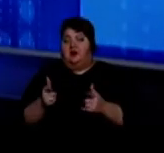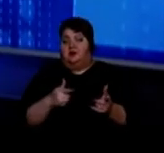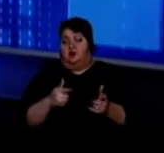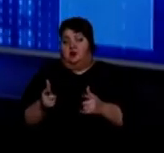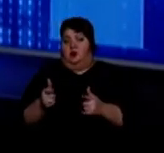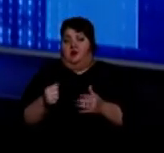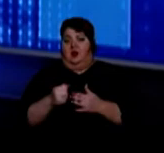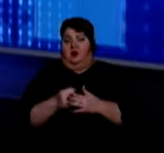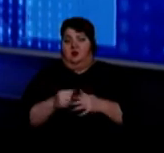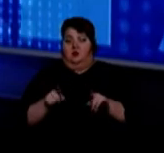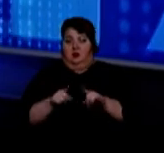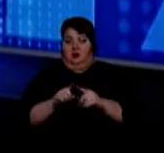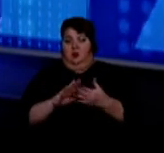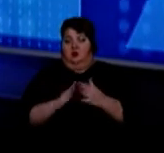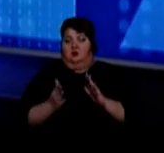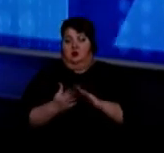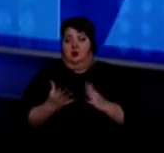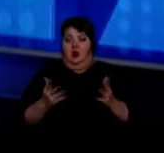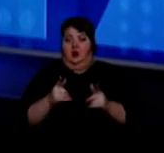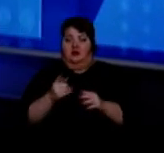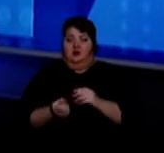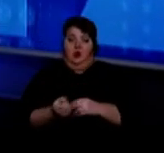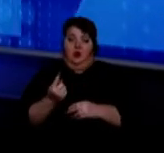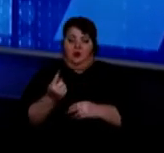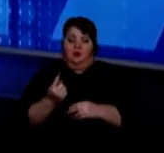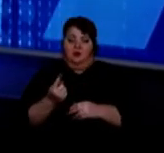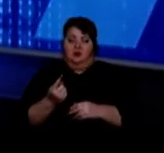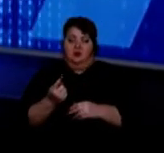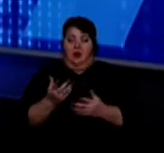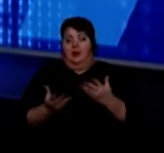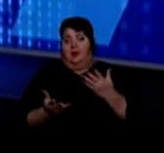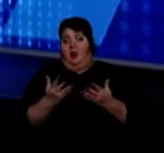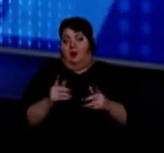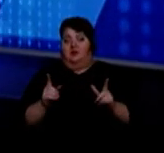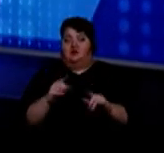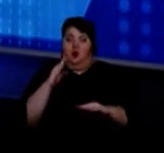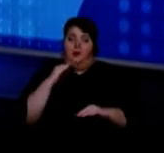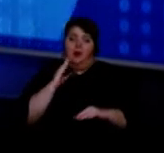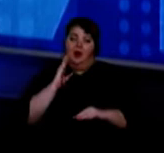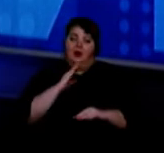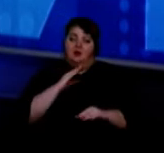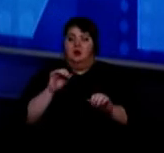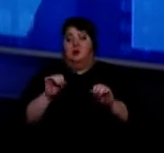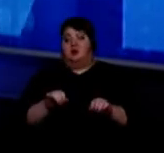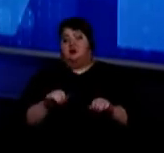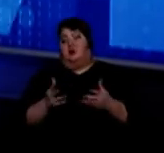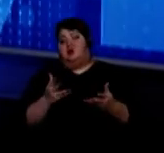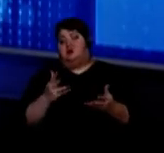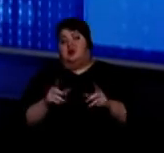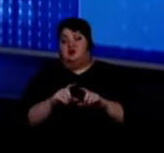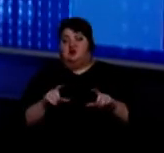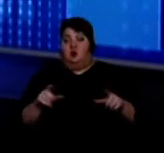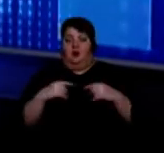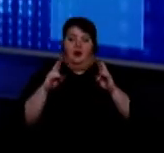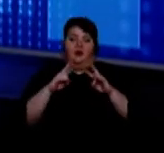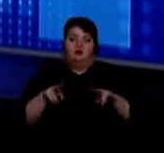напевно, до цієї ситуації, в якій опинилися. Напевно, що чи батьки, можливо, школа, можливо, я не знаю,